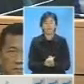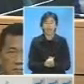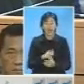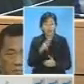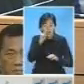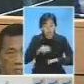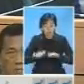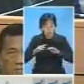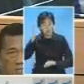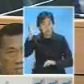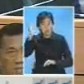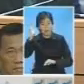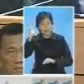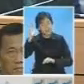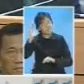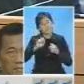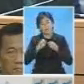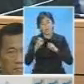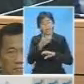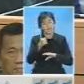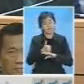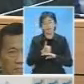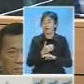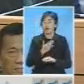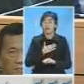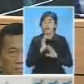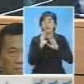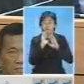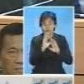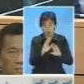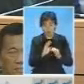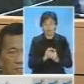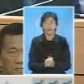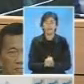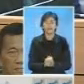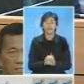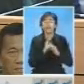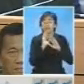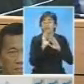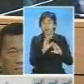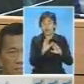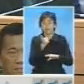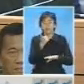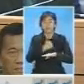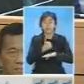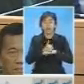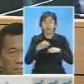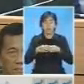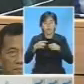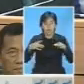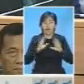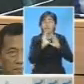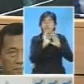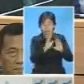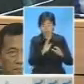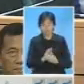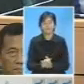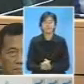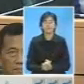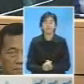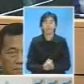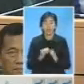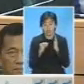วผมก็ขออนุญาตฝากท่านประธานไปถึงท่านผู้นำฝ่ายค้านนะครับว่า